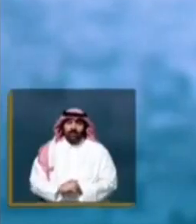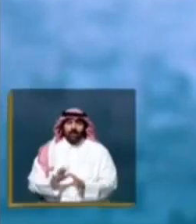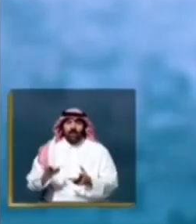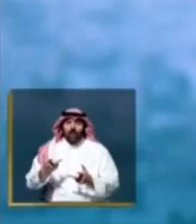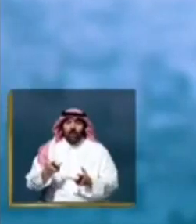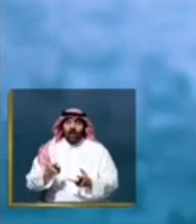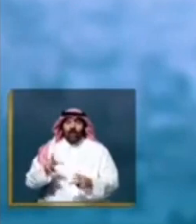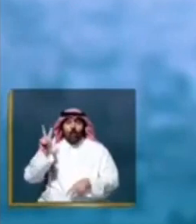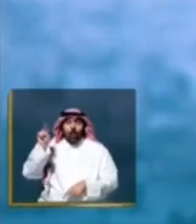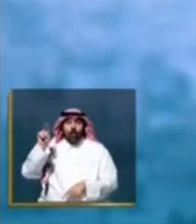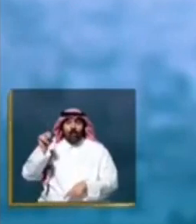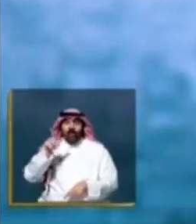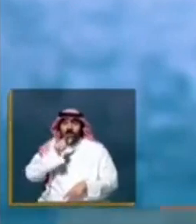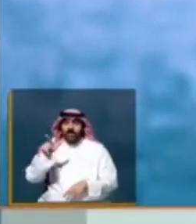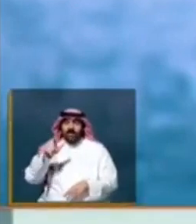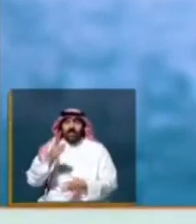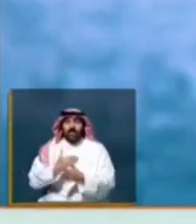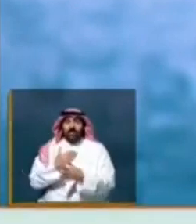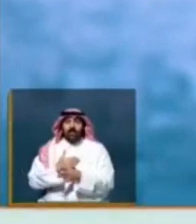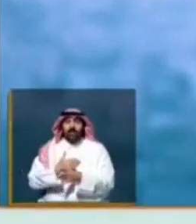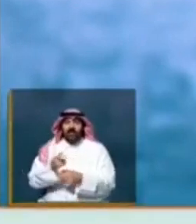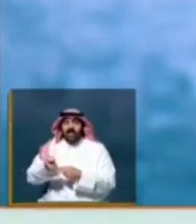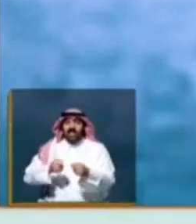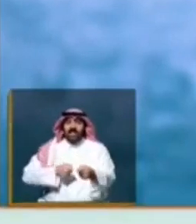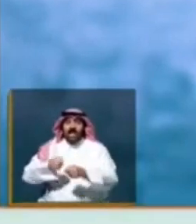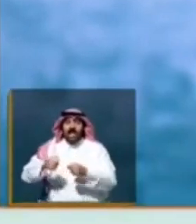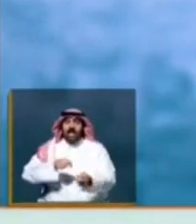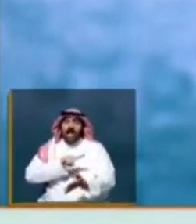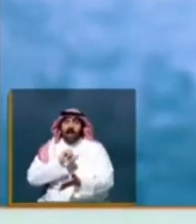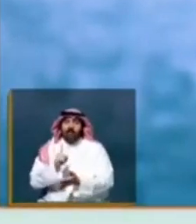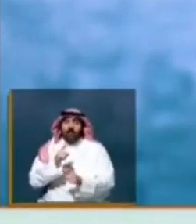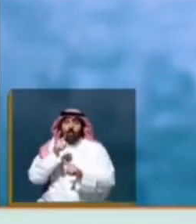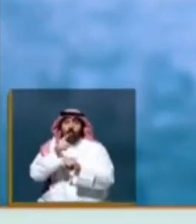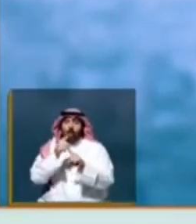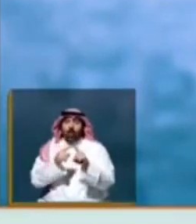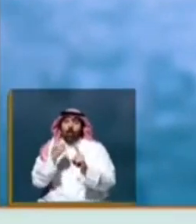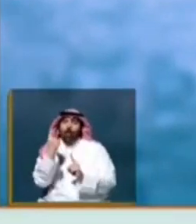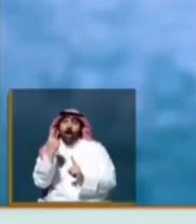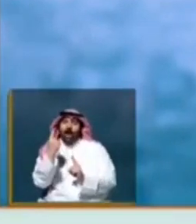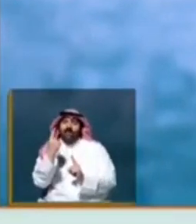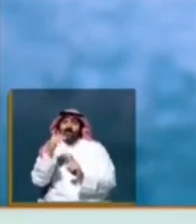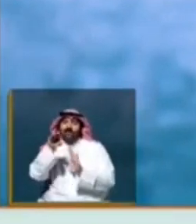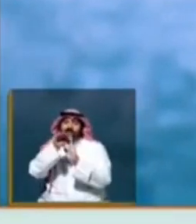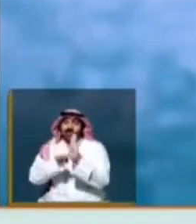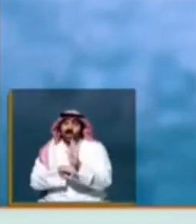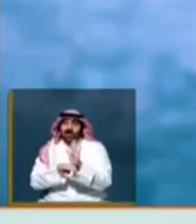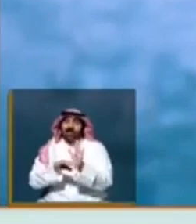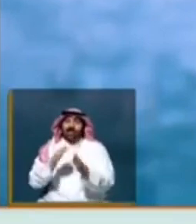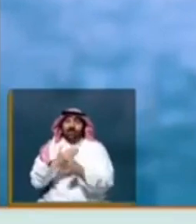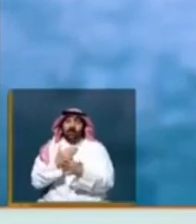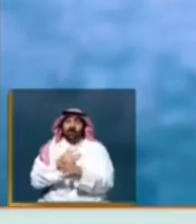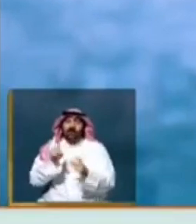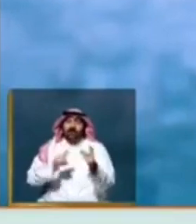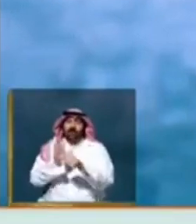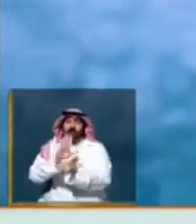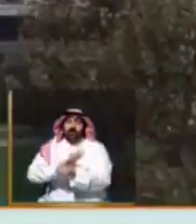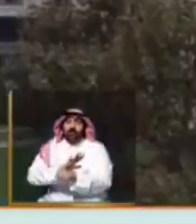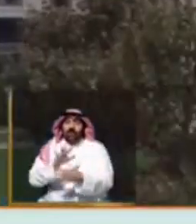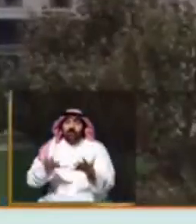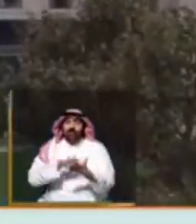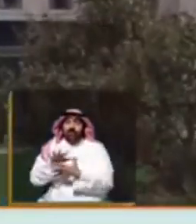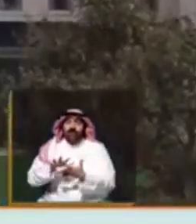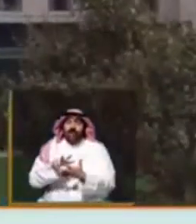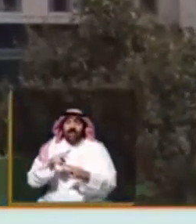توقعت الأمم المتحدة ينكمش الاقتصاد العالمي بنسبة تصل إلى 1% في العام الحالي بسبب جائحة كورونا، كما توقعت